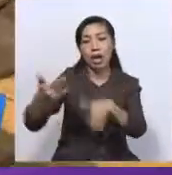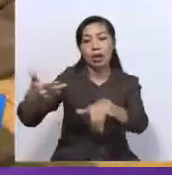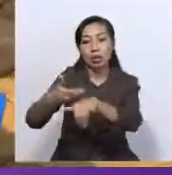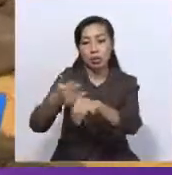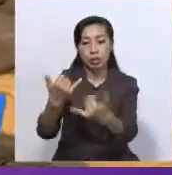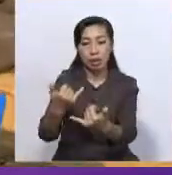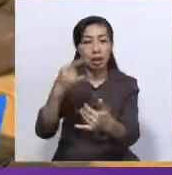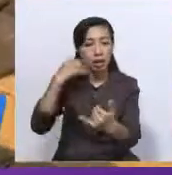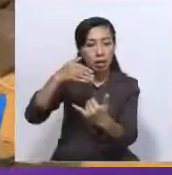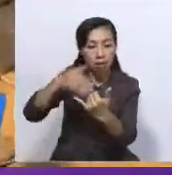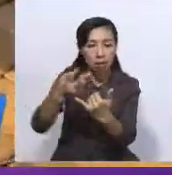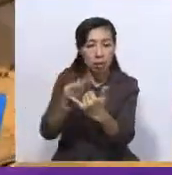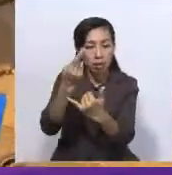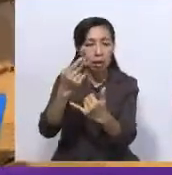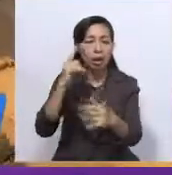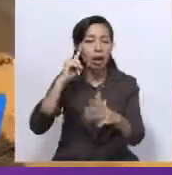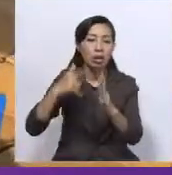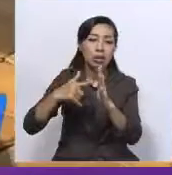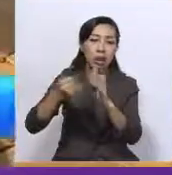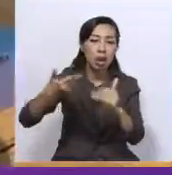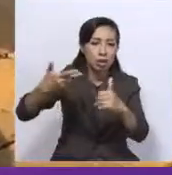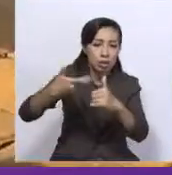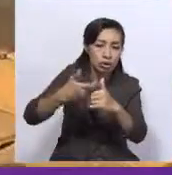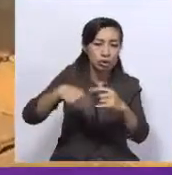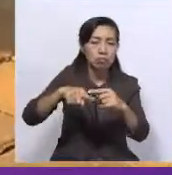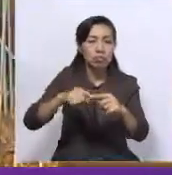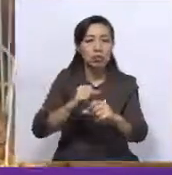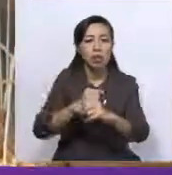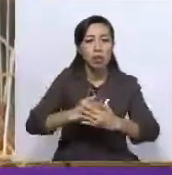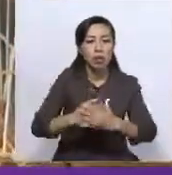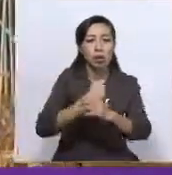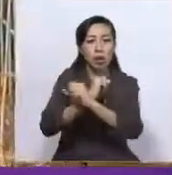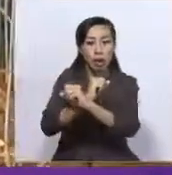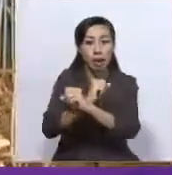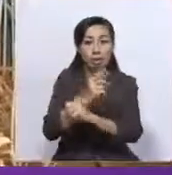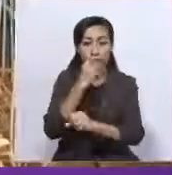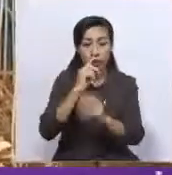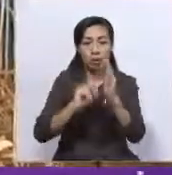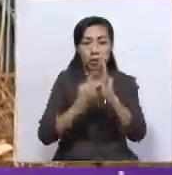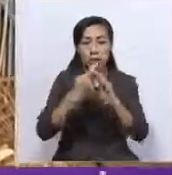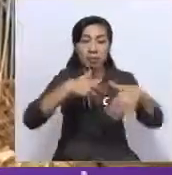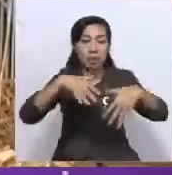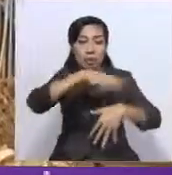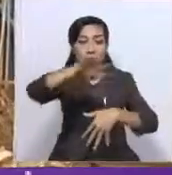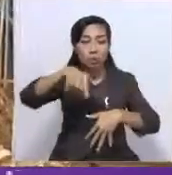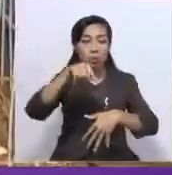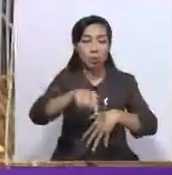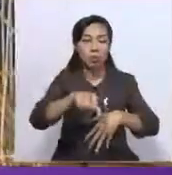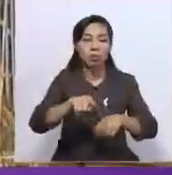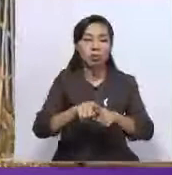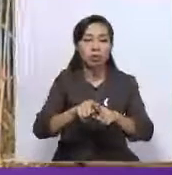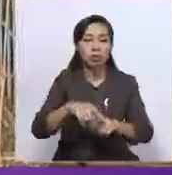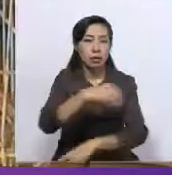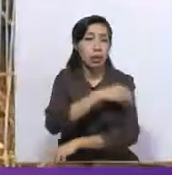ยังได้ผ่าตัดทำหมันแล้วก็ฉีดยาคุมกำเนิดให้กับสัตว์เลี้ยงของประชาชนไปกันที่ชุมชนป๊อกกาดเก่าเทศบ